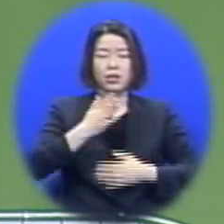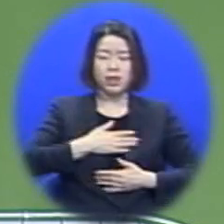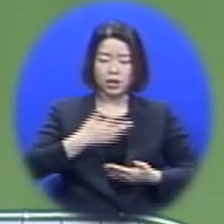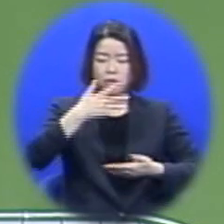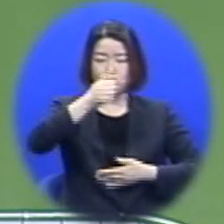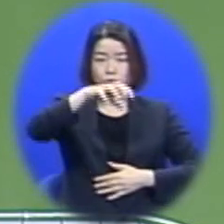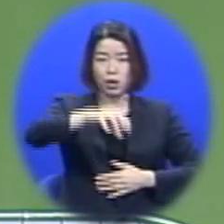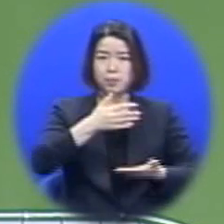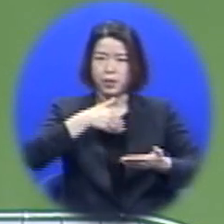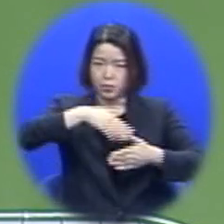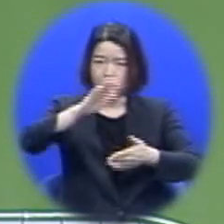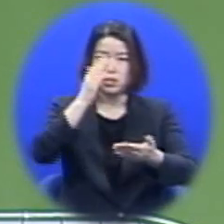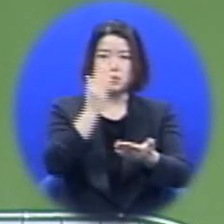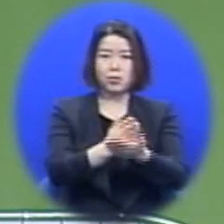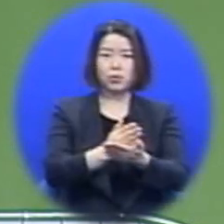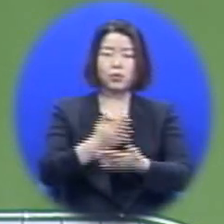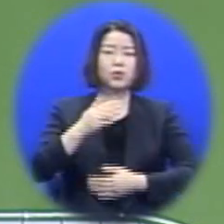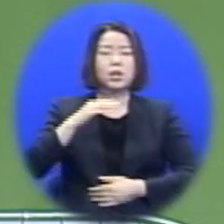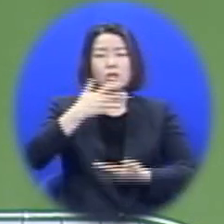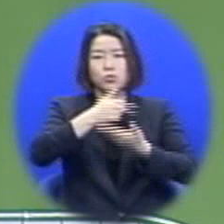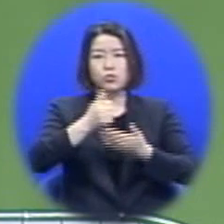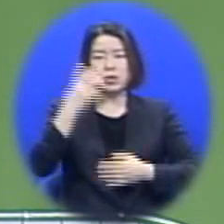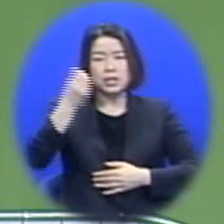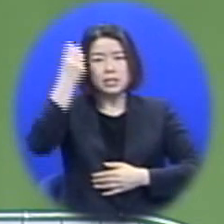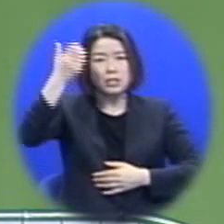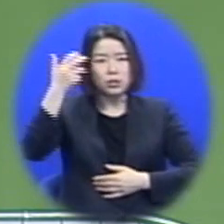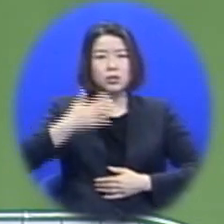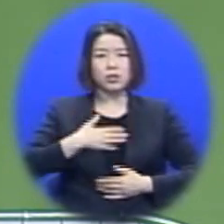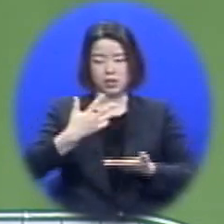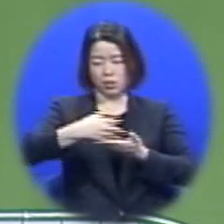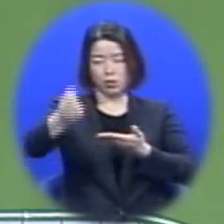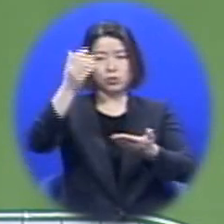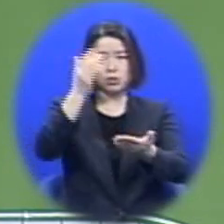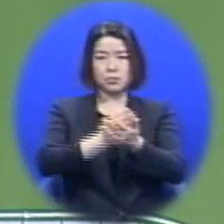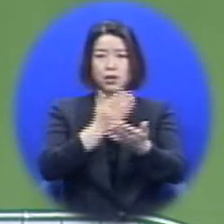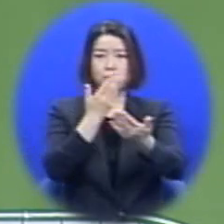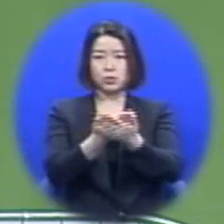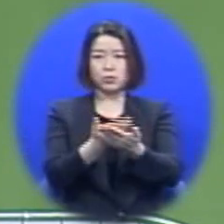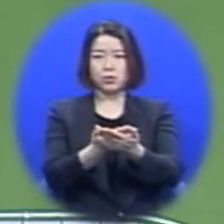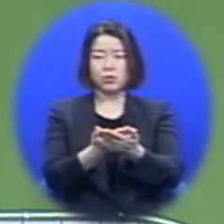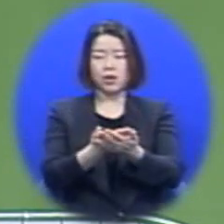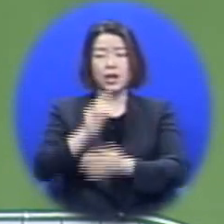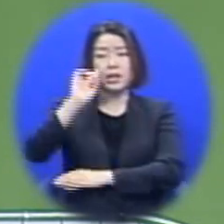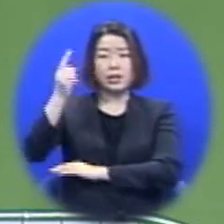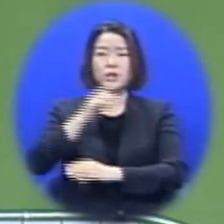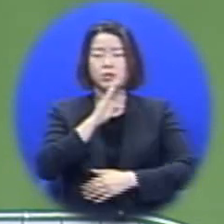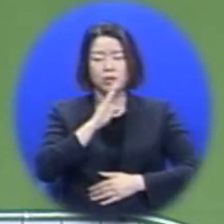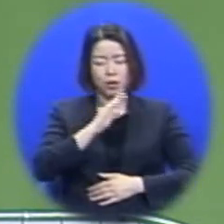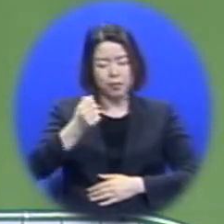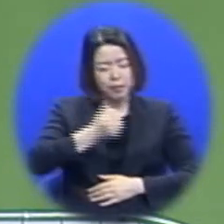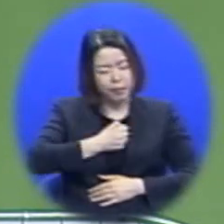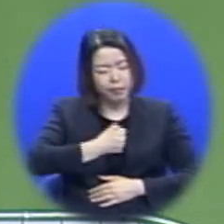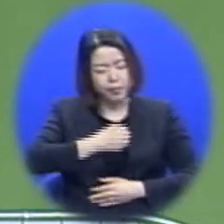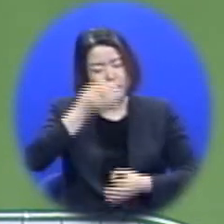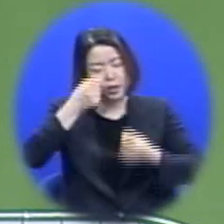쫓아내지 마시며 주의 성령을 내게서 거두지 마소서. 다윗이 정말 하나님 앞에